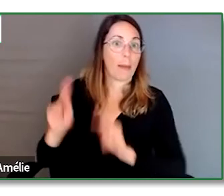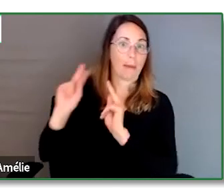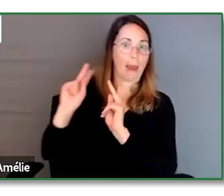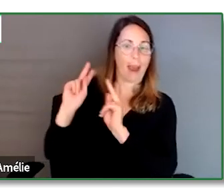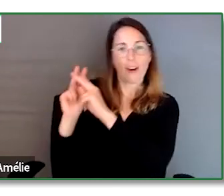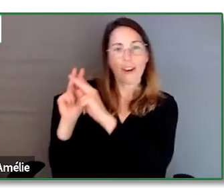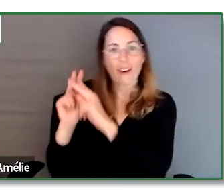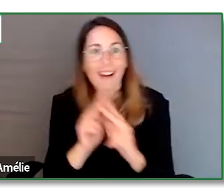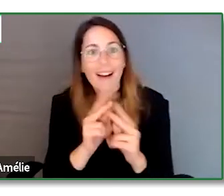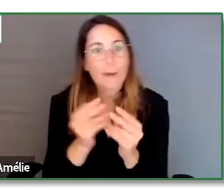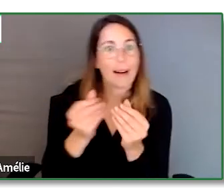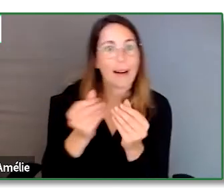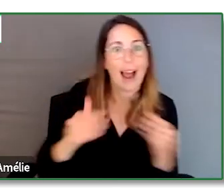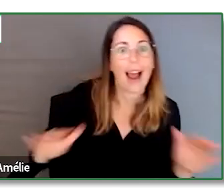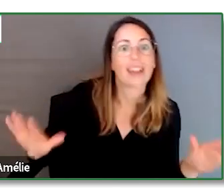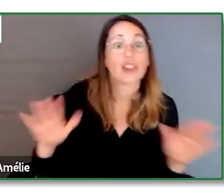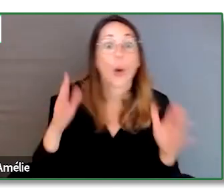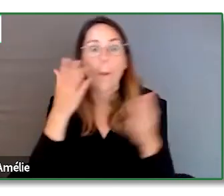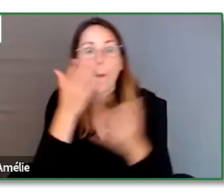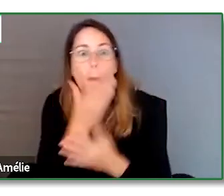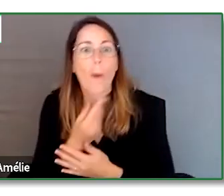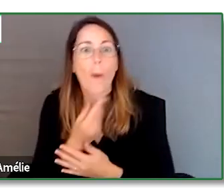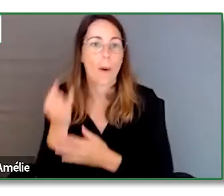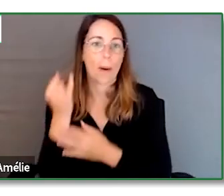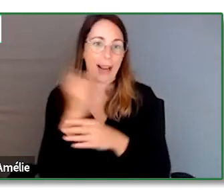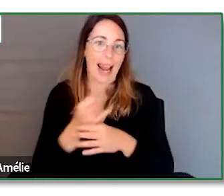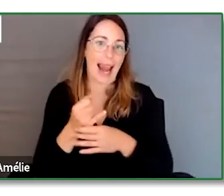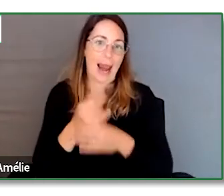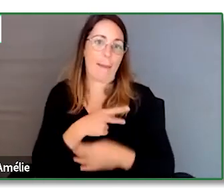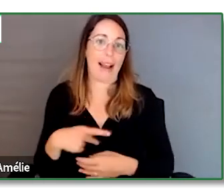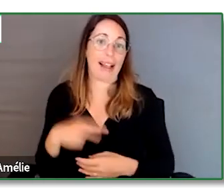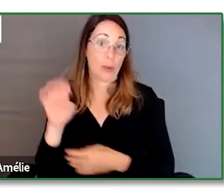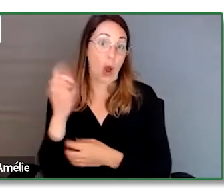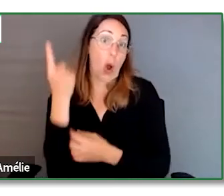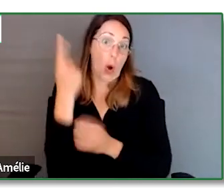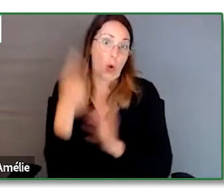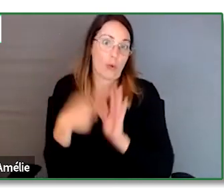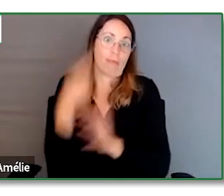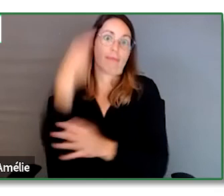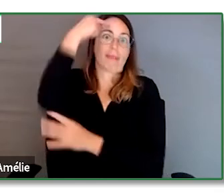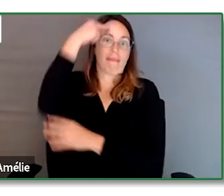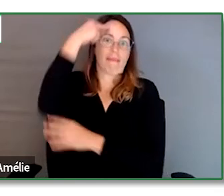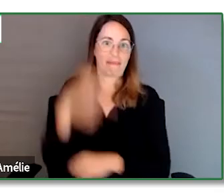Prince-Édouard. Ça, c'est un élément qui me vient à l'esprit et ce n'est pas très cher.